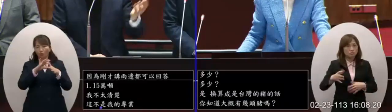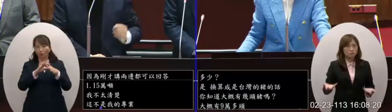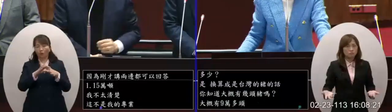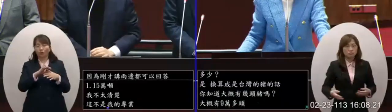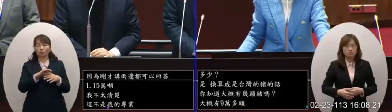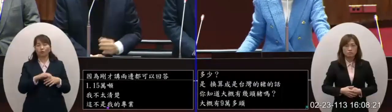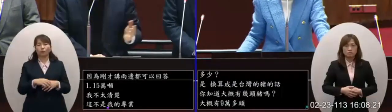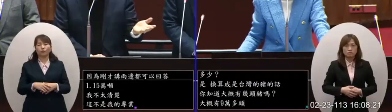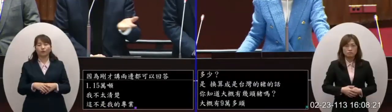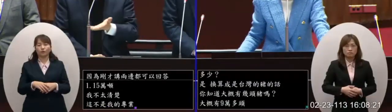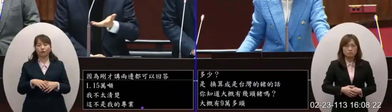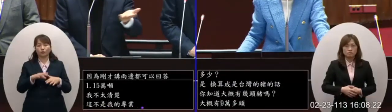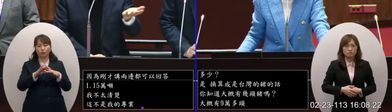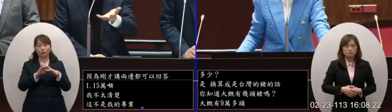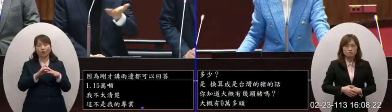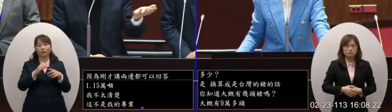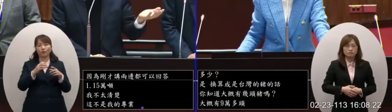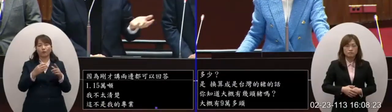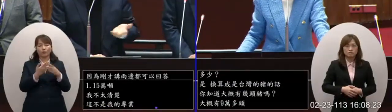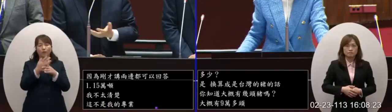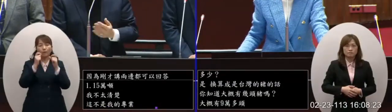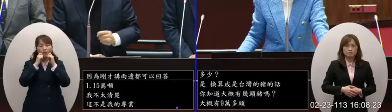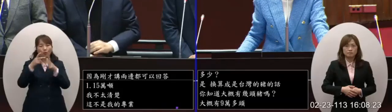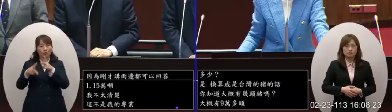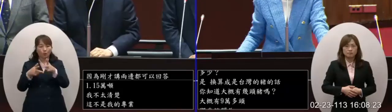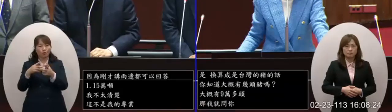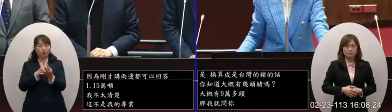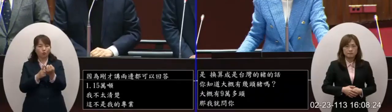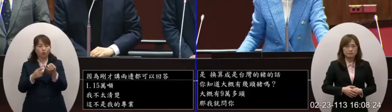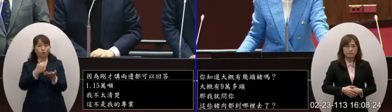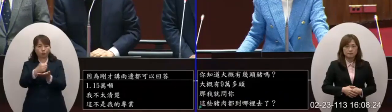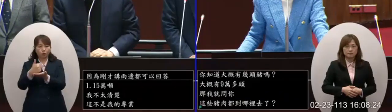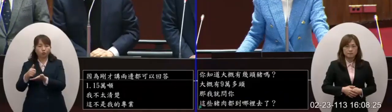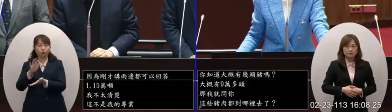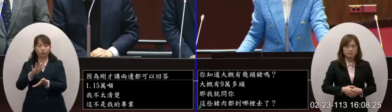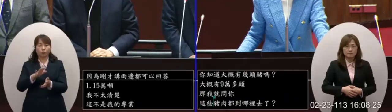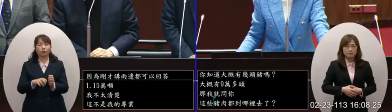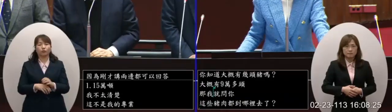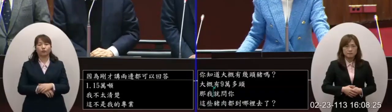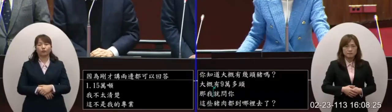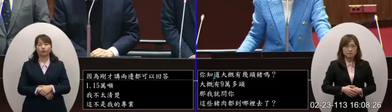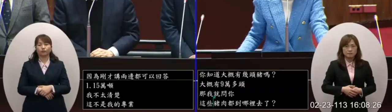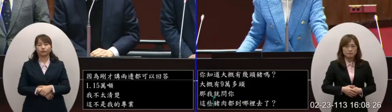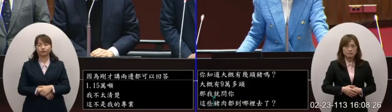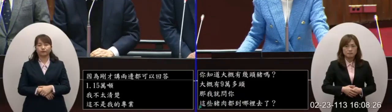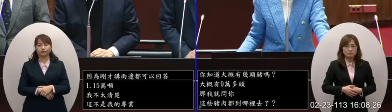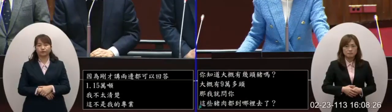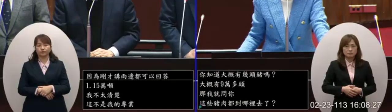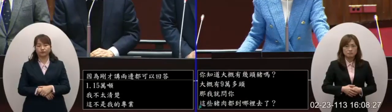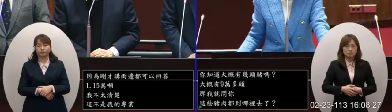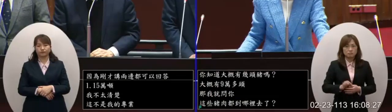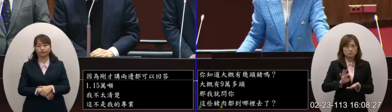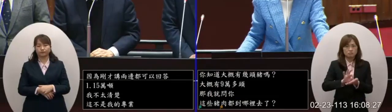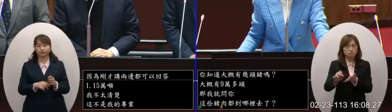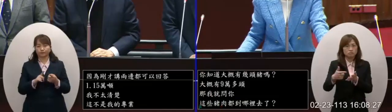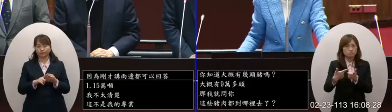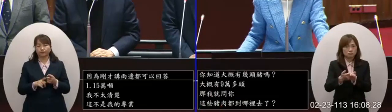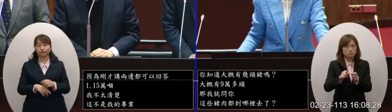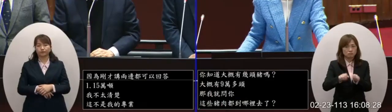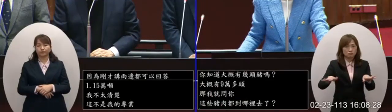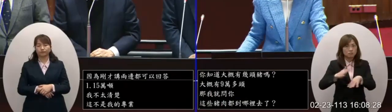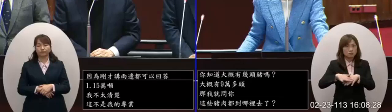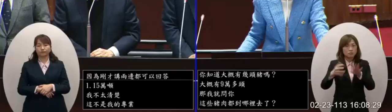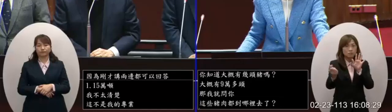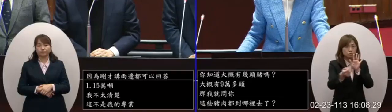就是肉产品啊、工厂啊等等啊，都会使用啊，对。 都会使用，都有标示出来